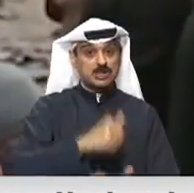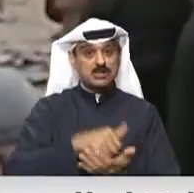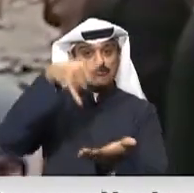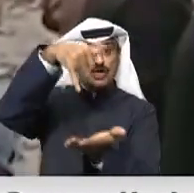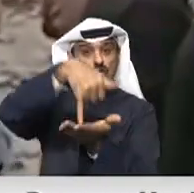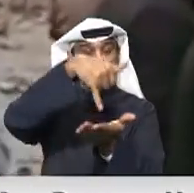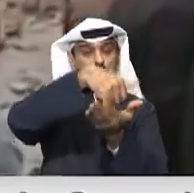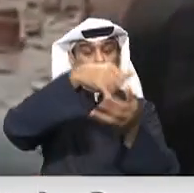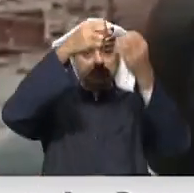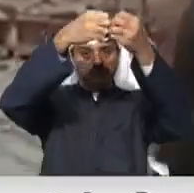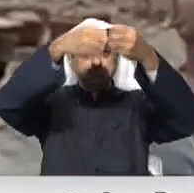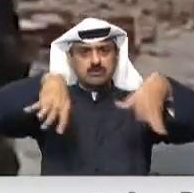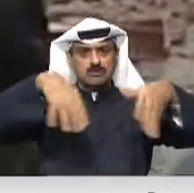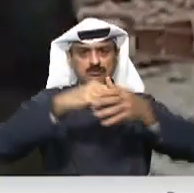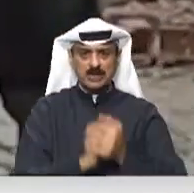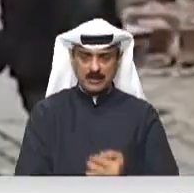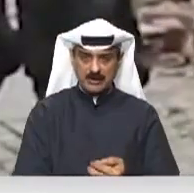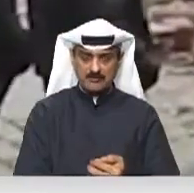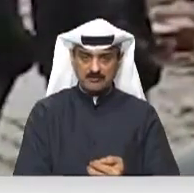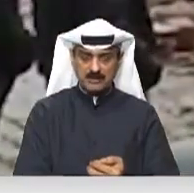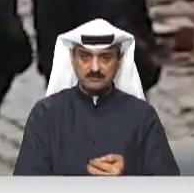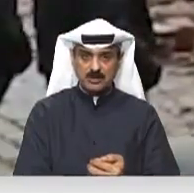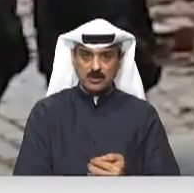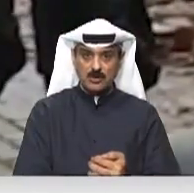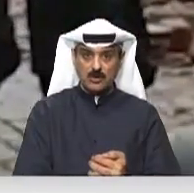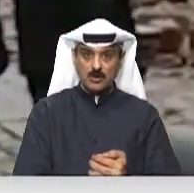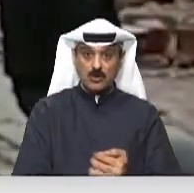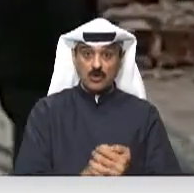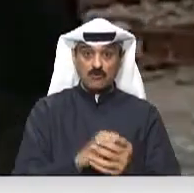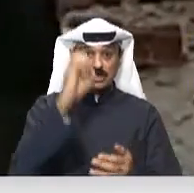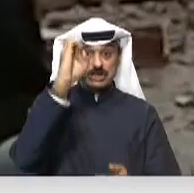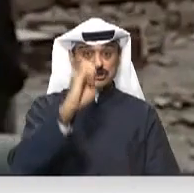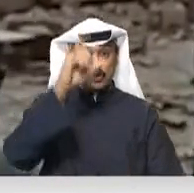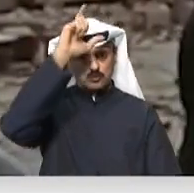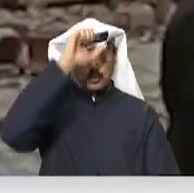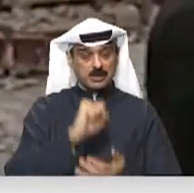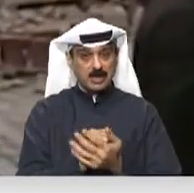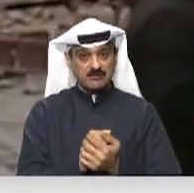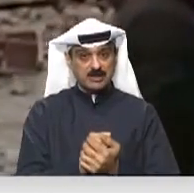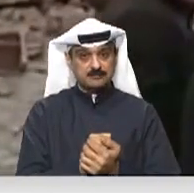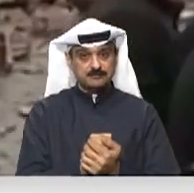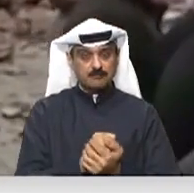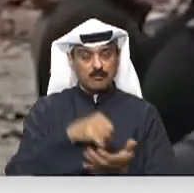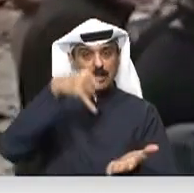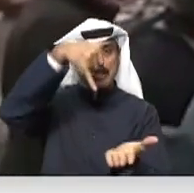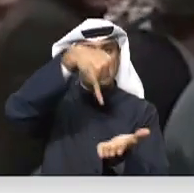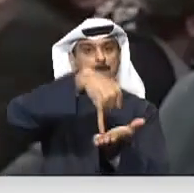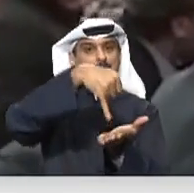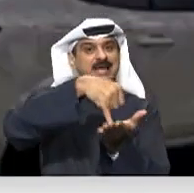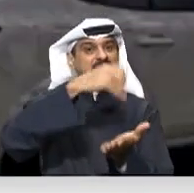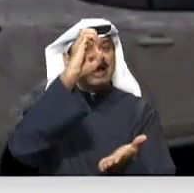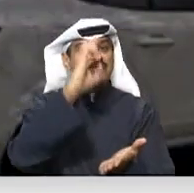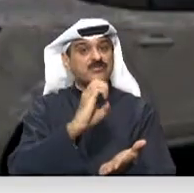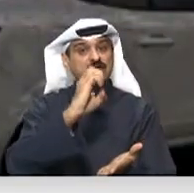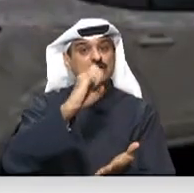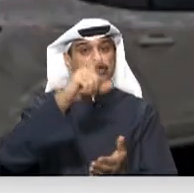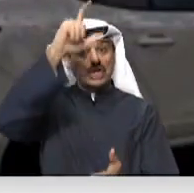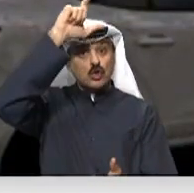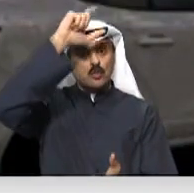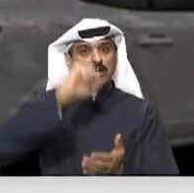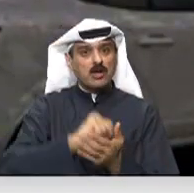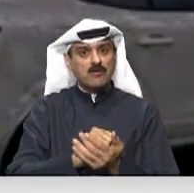الجنوبية وفي 10 مدن في جنوب تركيا، خصوصا طبعا مدينة كهرمان مراش